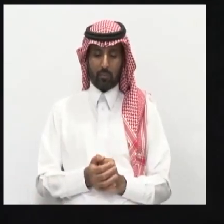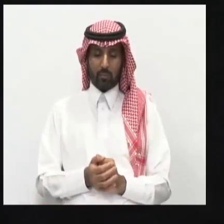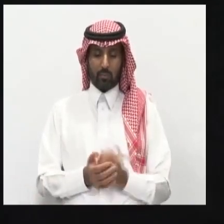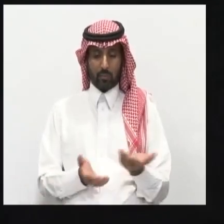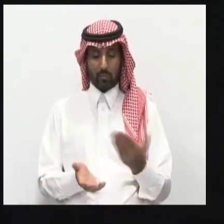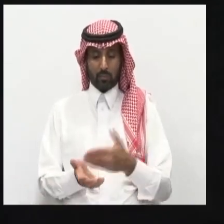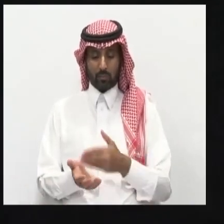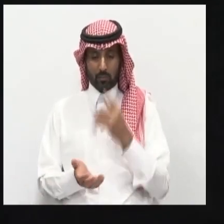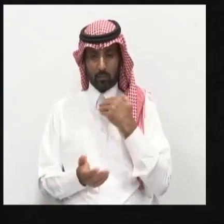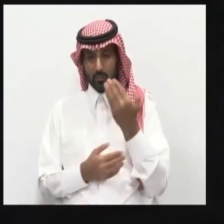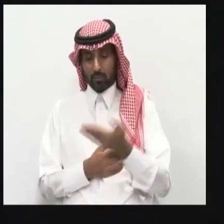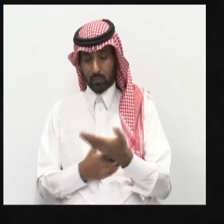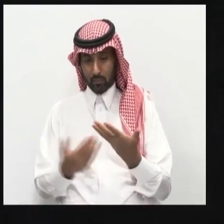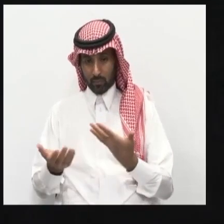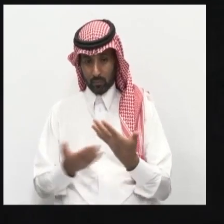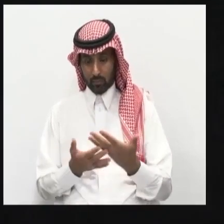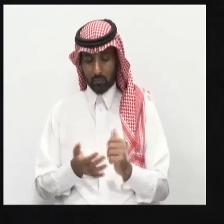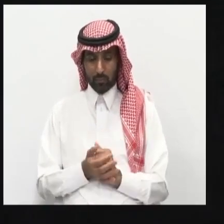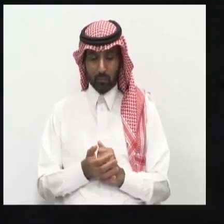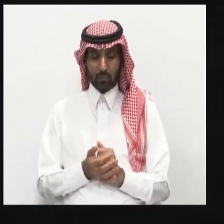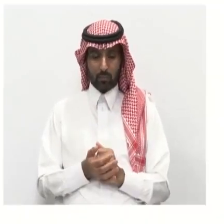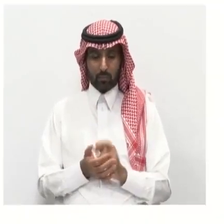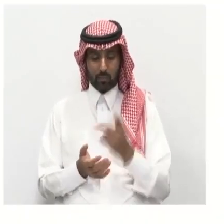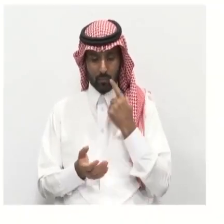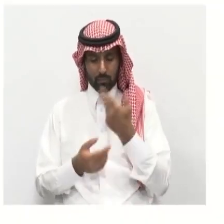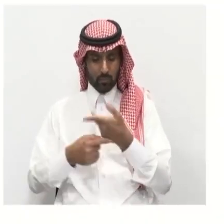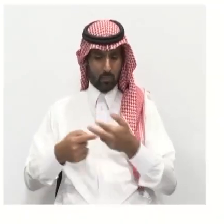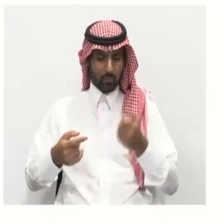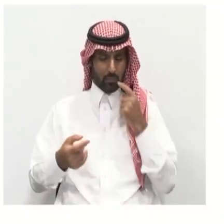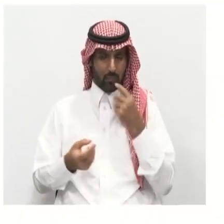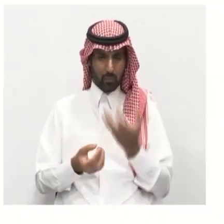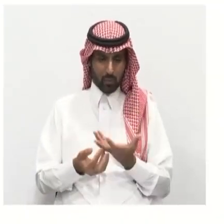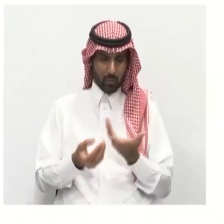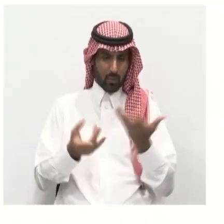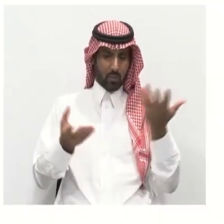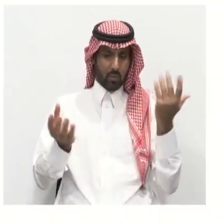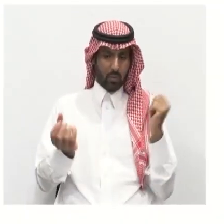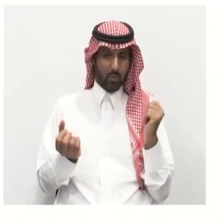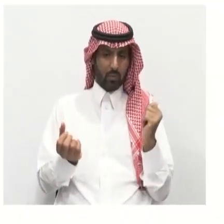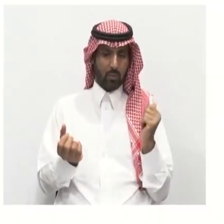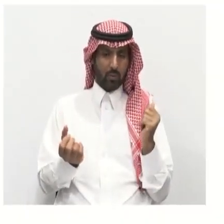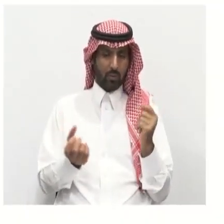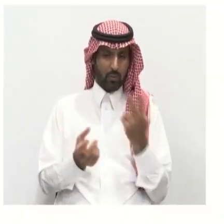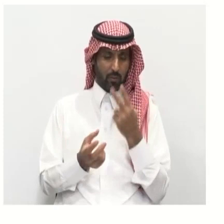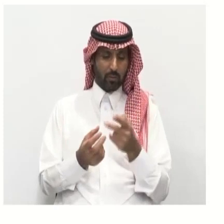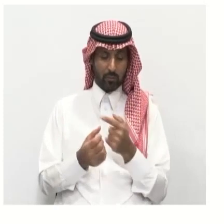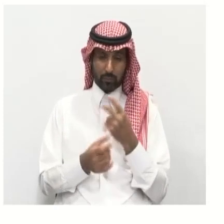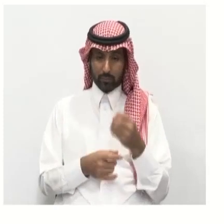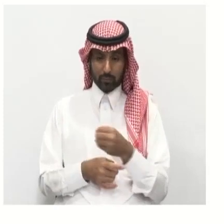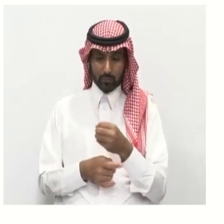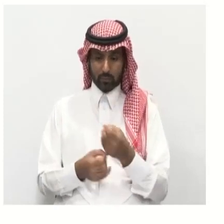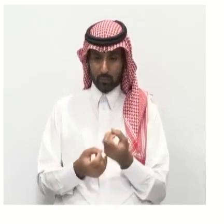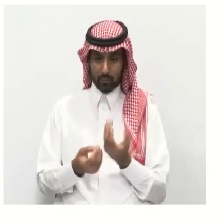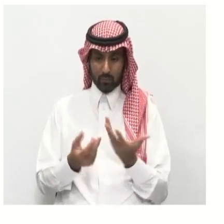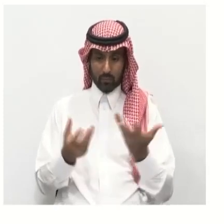مزدوج في تفاعل يكون الناتج غاز هذا الغاز لابد ان ينتج هذا النوع من